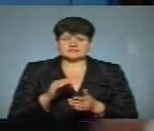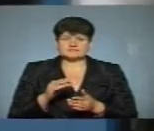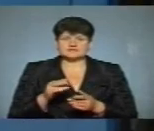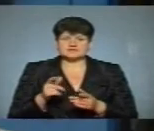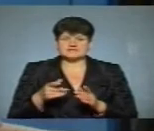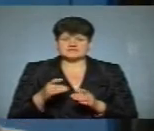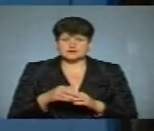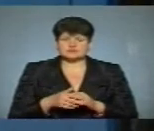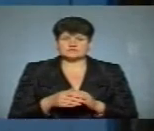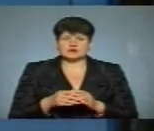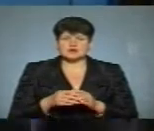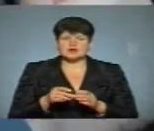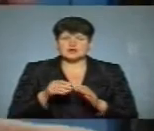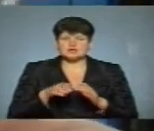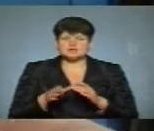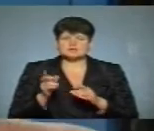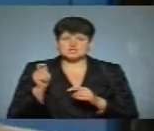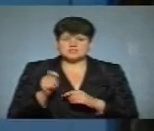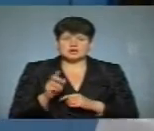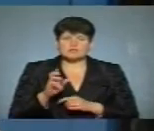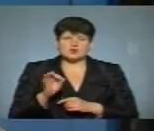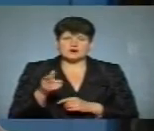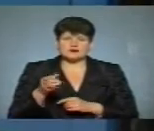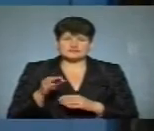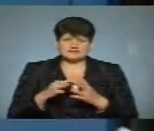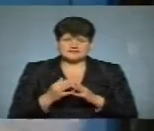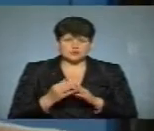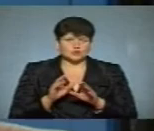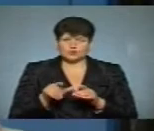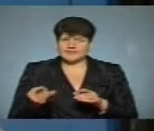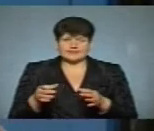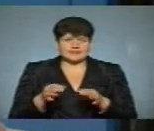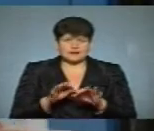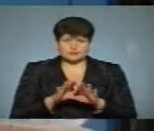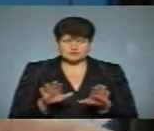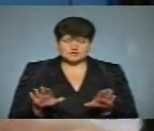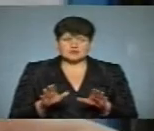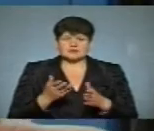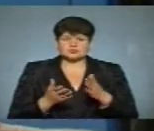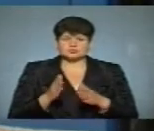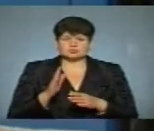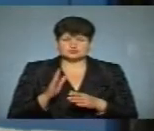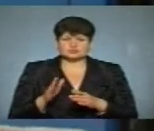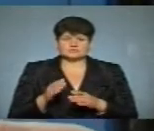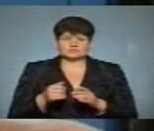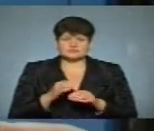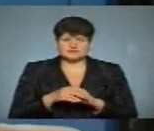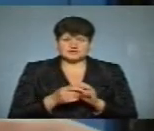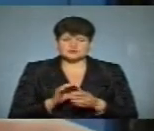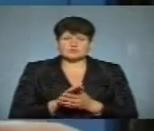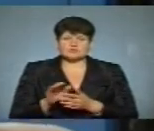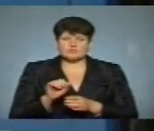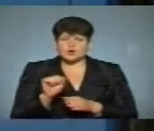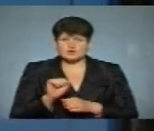і зараз приїжджаю в Багатківці, людей не пускаю, якщо будуть, а ідентифікацію проводжу,